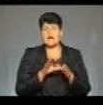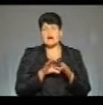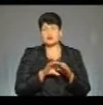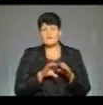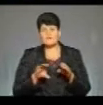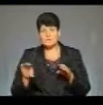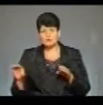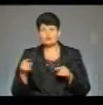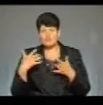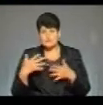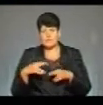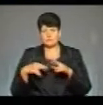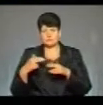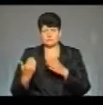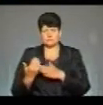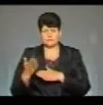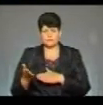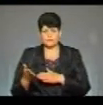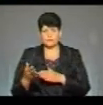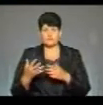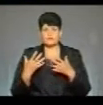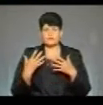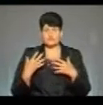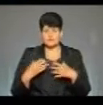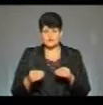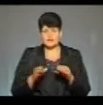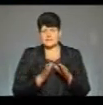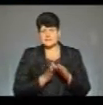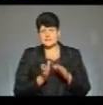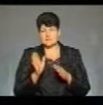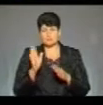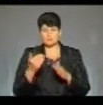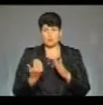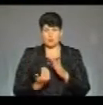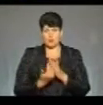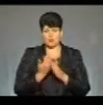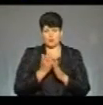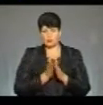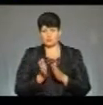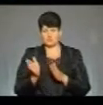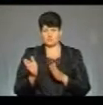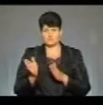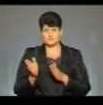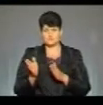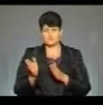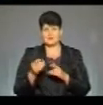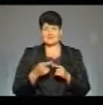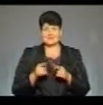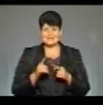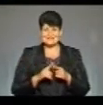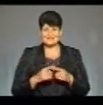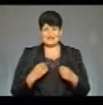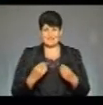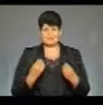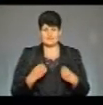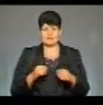ми збудували. Так що вже відка води буде йти по новому напрямку. І це нам